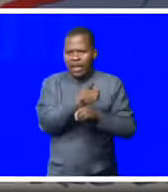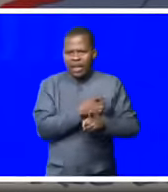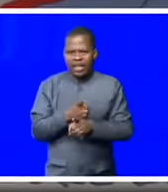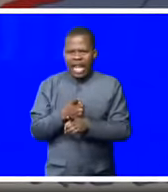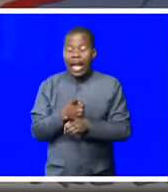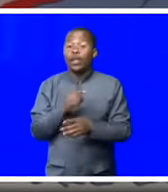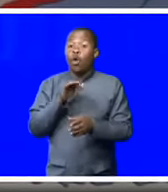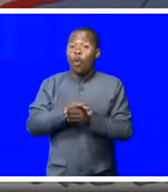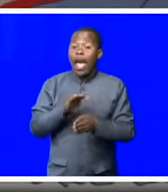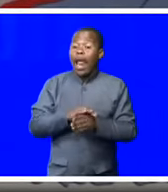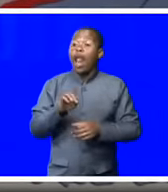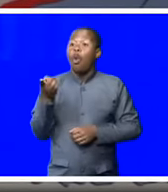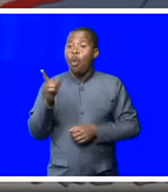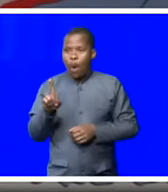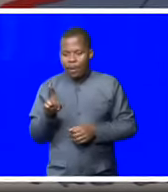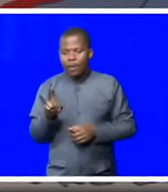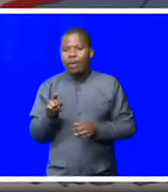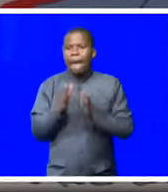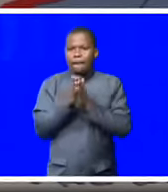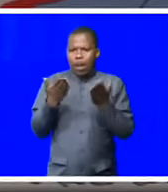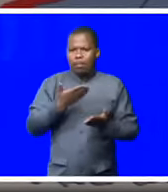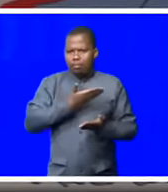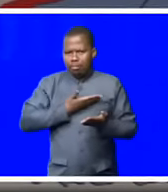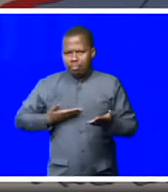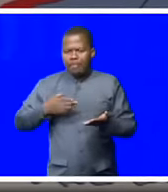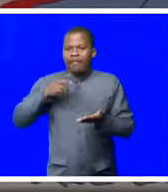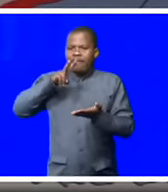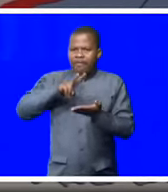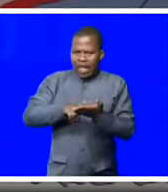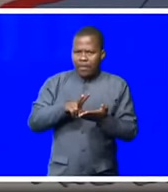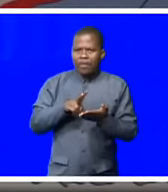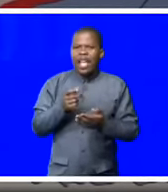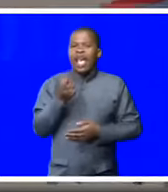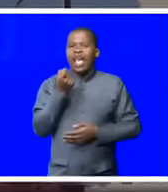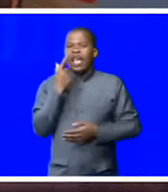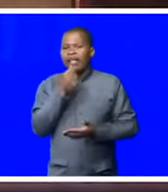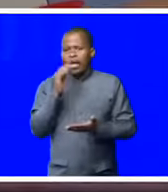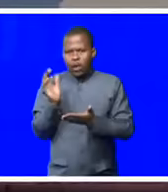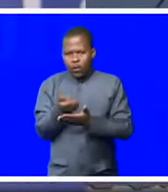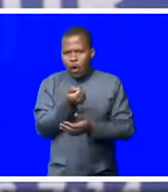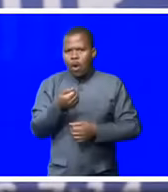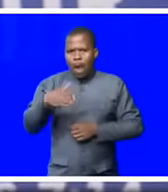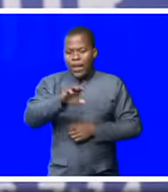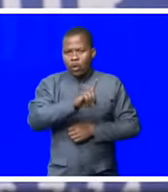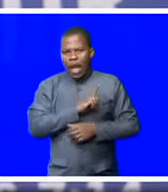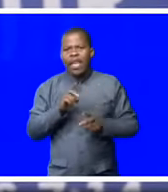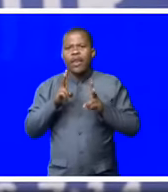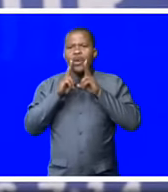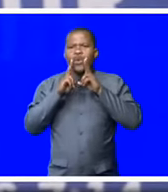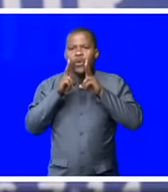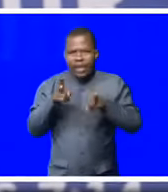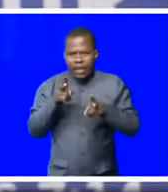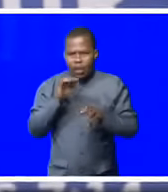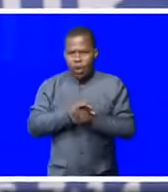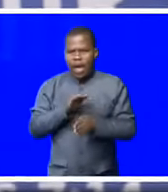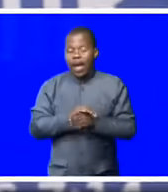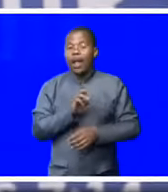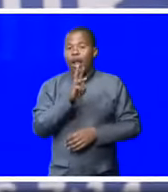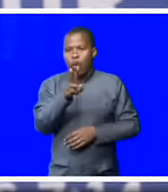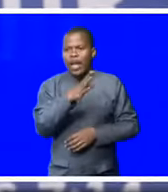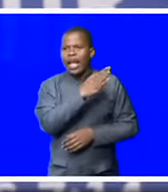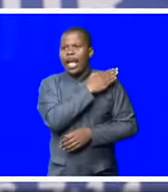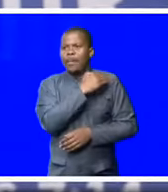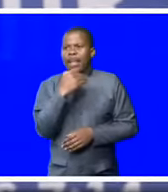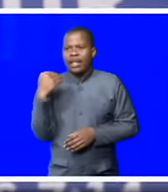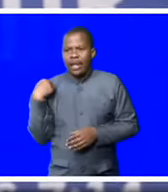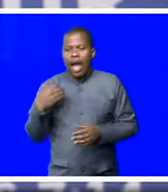kuthi ingasombululwe kanjani kude kuvakashe kuthe khona kuvakashelwa emave kalula. Indlu yetekuvikela sekuhambane ngosilindiwe ithi umkhosi